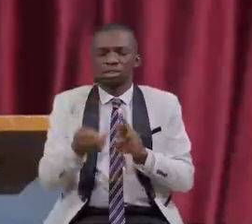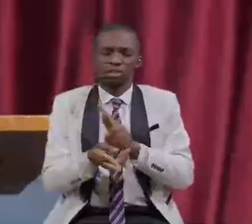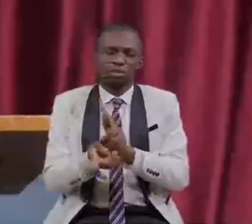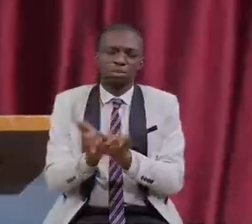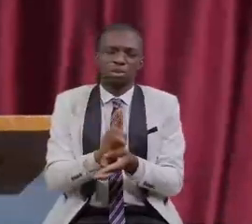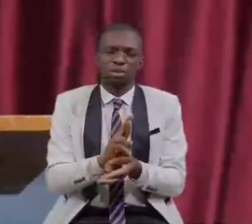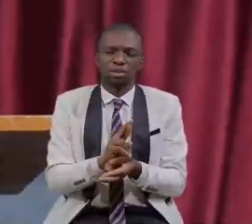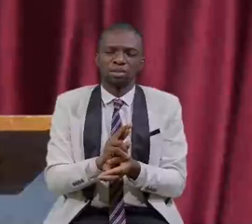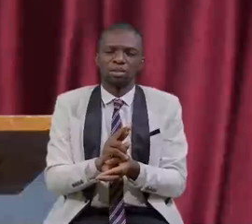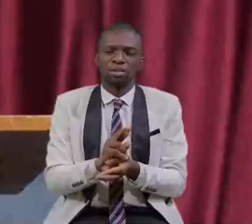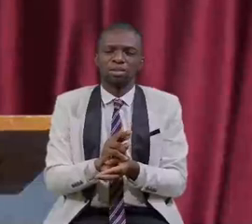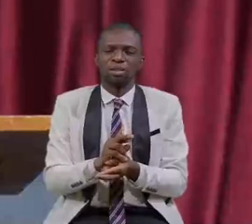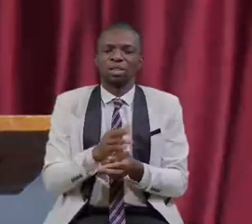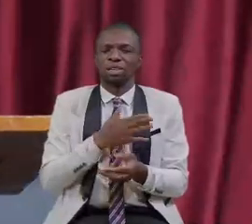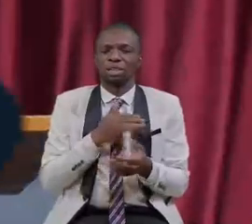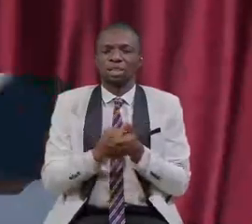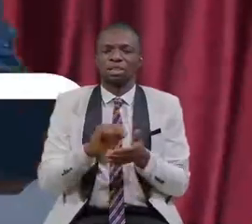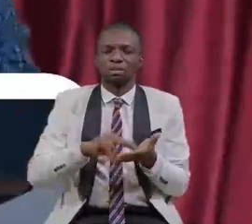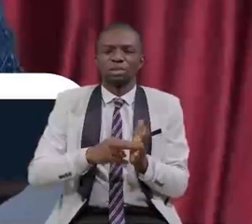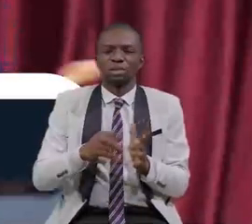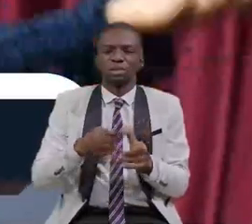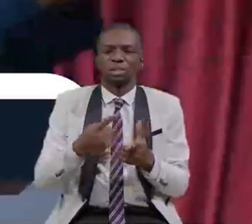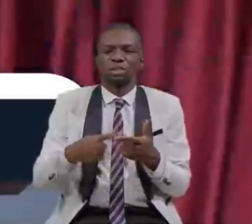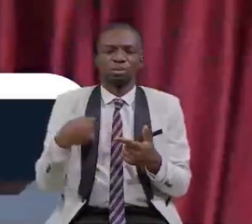Cela veut dire donc qu'on revient à Dieu.